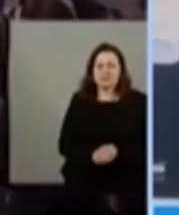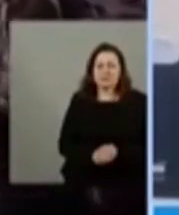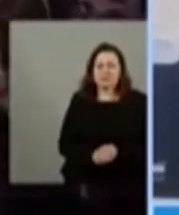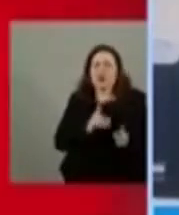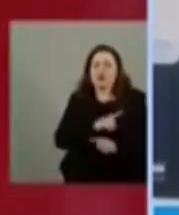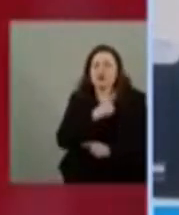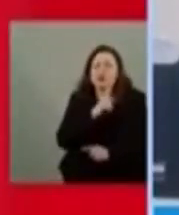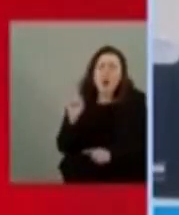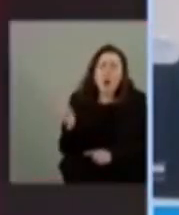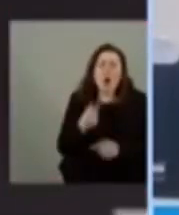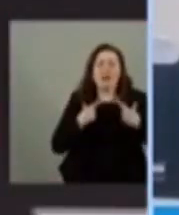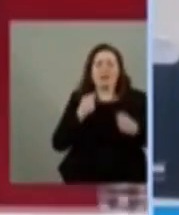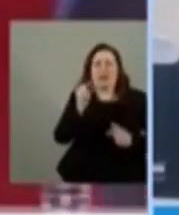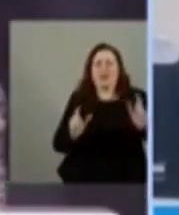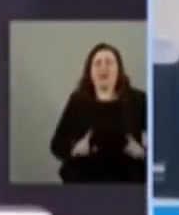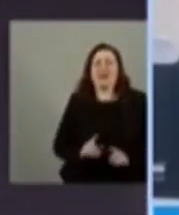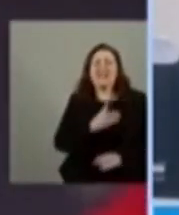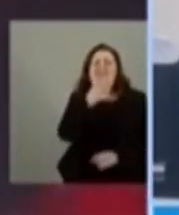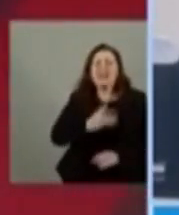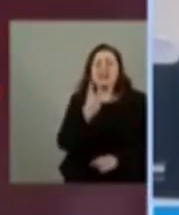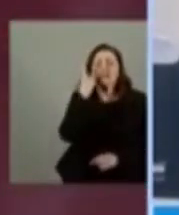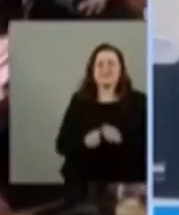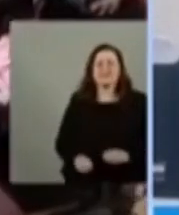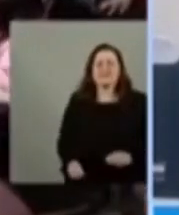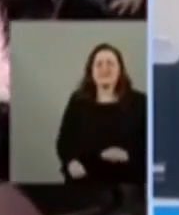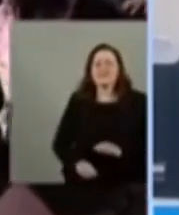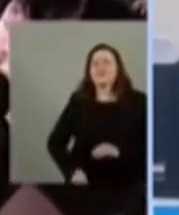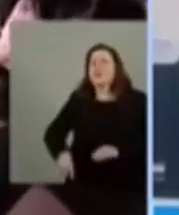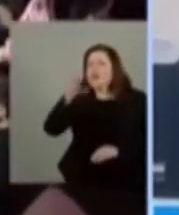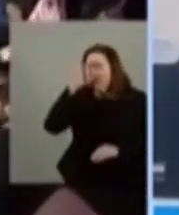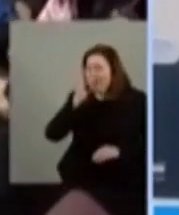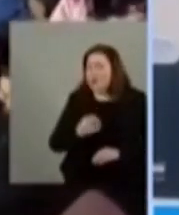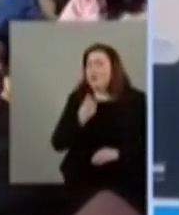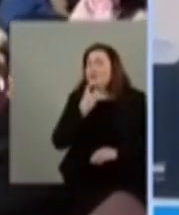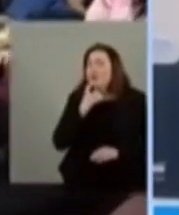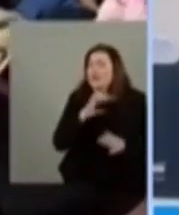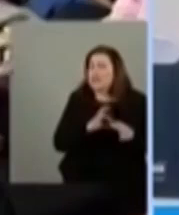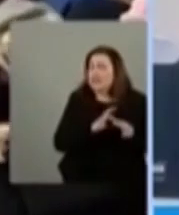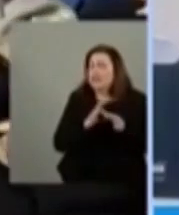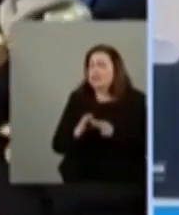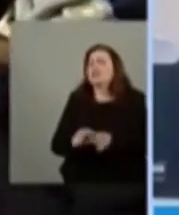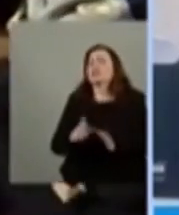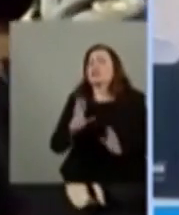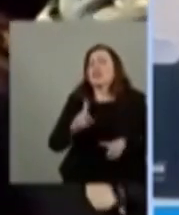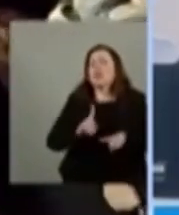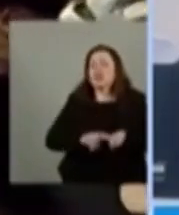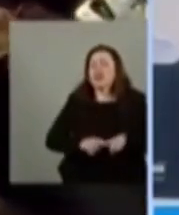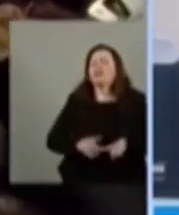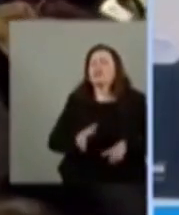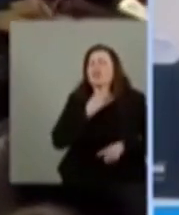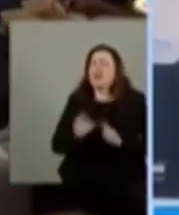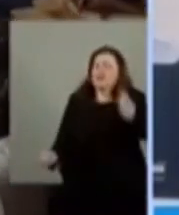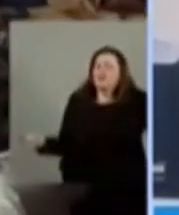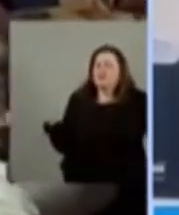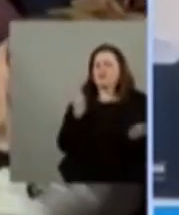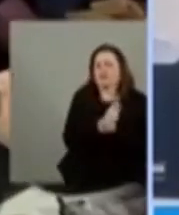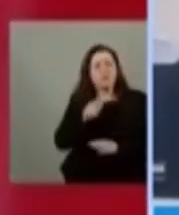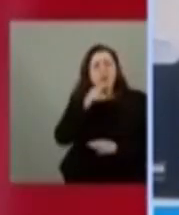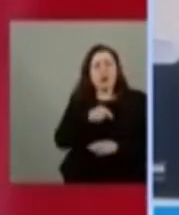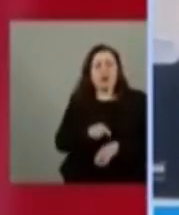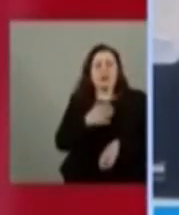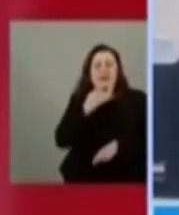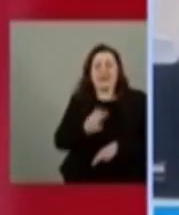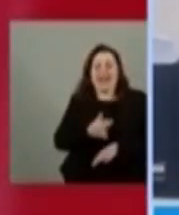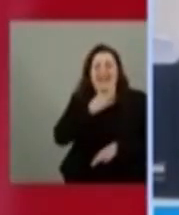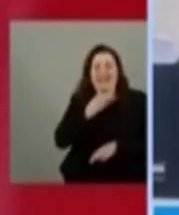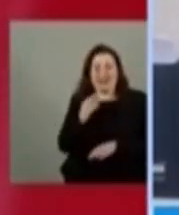θα μπουν στο κόμμα, δηλαδή θα βοηθήσουν το κόμμα να ξεπεράσει αυτό το 17% που έχει θέσει ο στόχος ο κ. Κασελάκης, βρίσκεται αριστερά, πιο